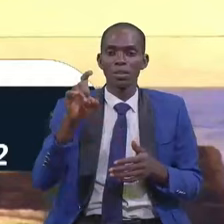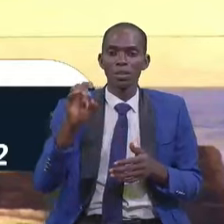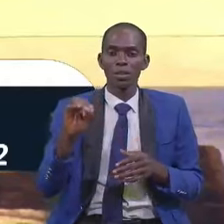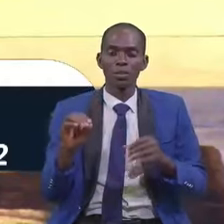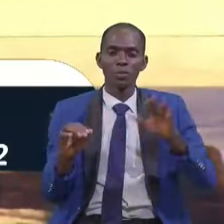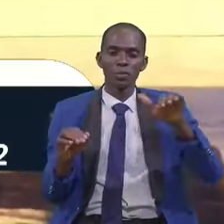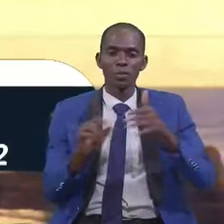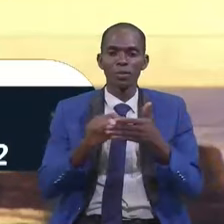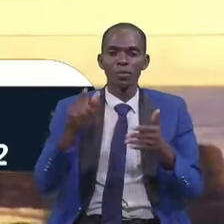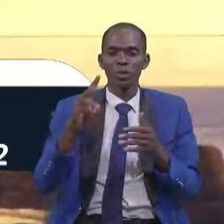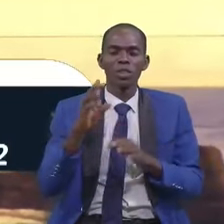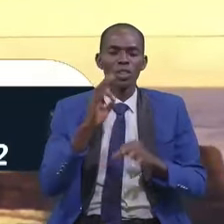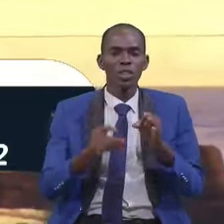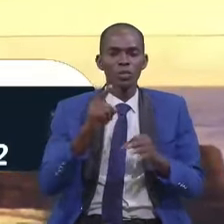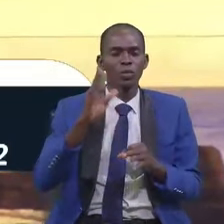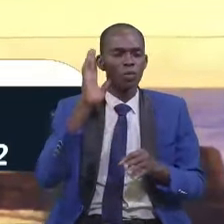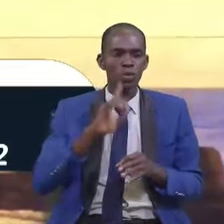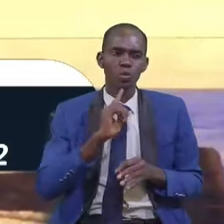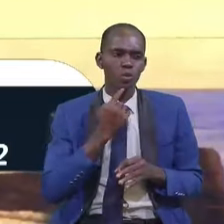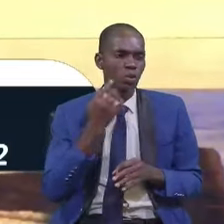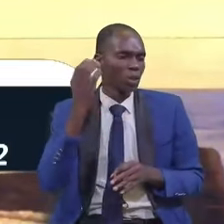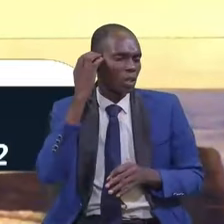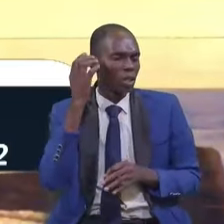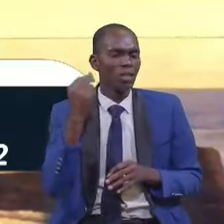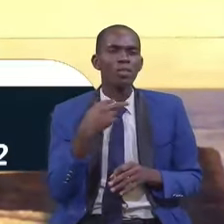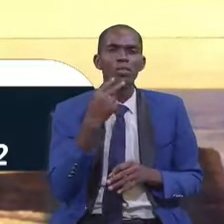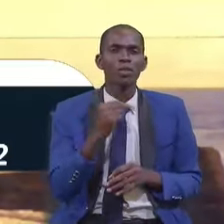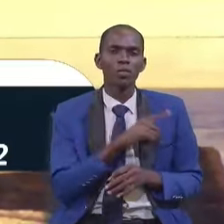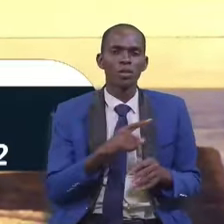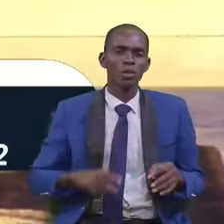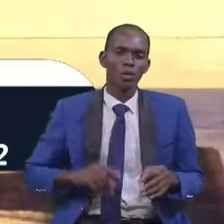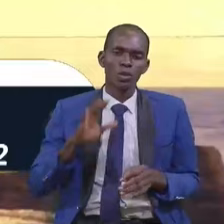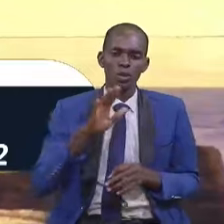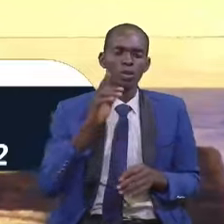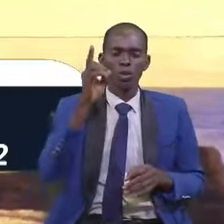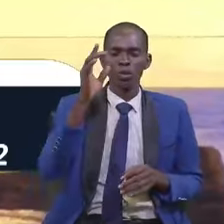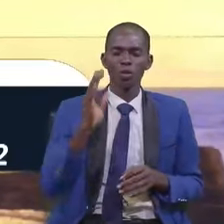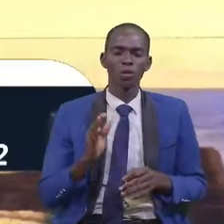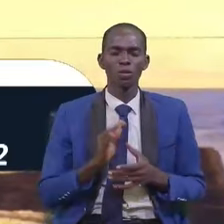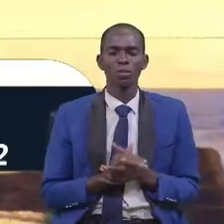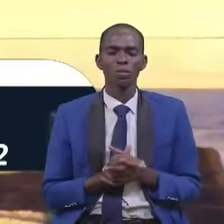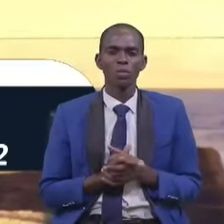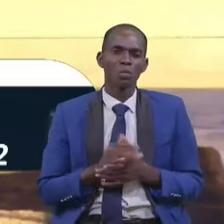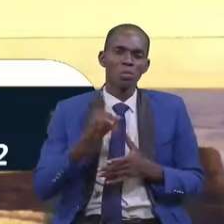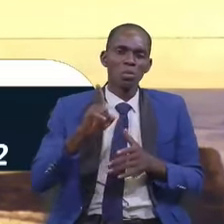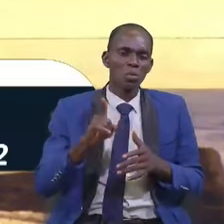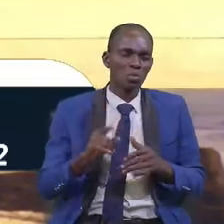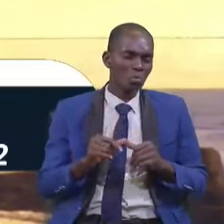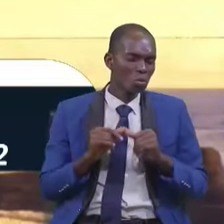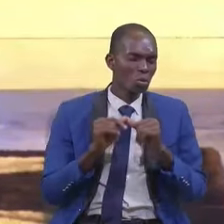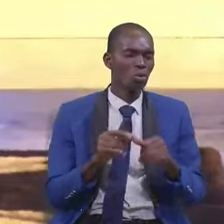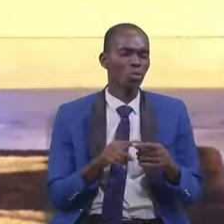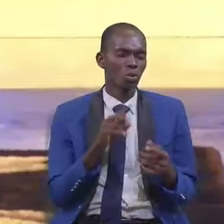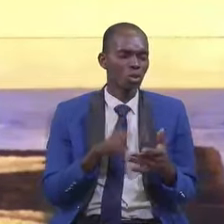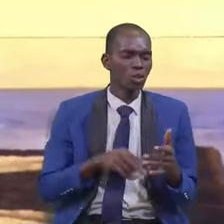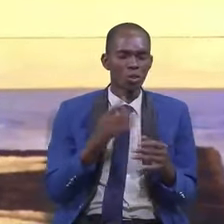l'Éternel, ton Dieu, après votre guérison, comment préservez-vous votre santé? Vous continuez de lire les promesses de Dieu. Vous l'avez